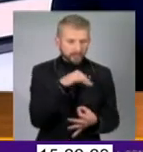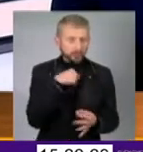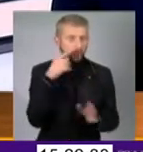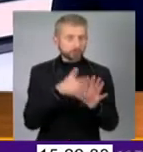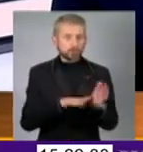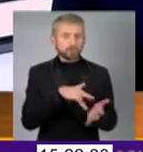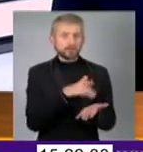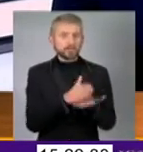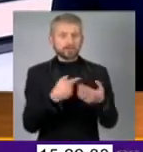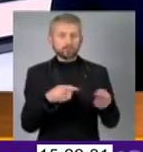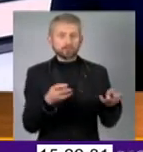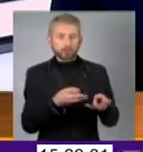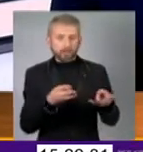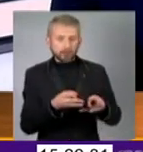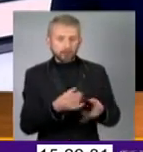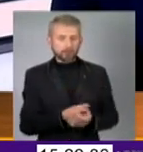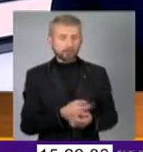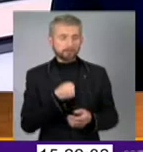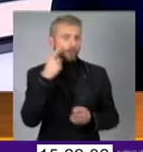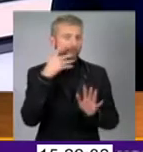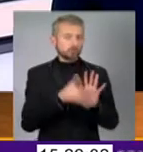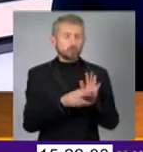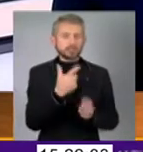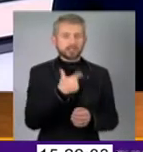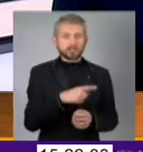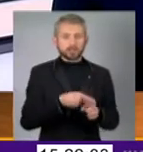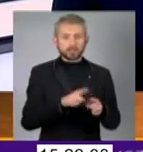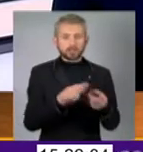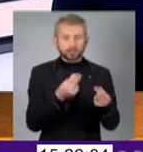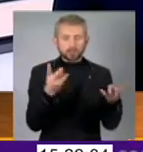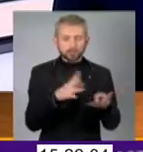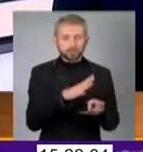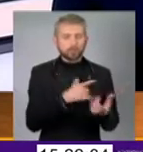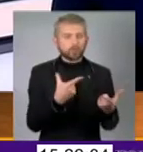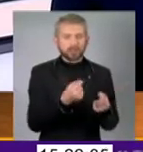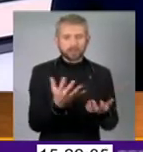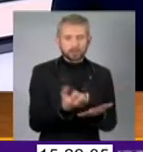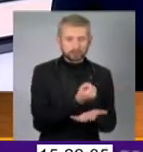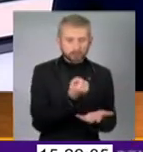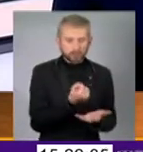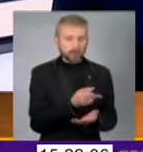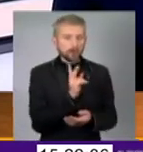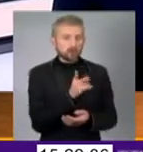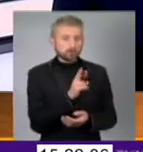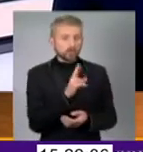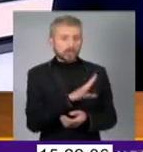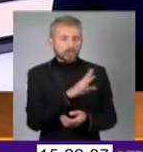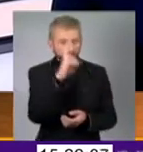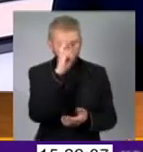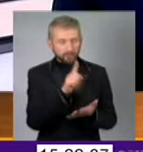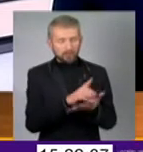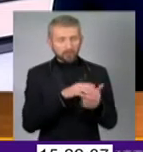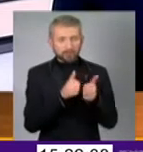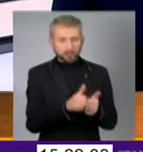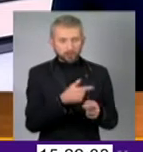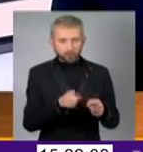що у міста є інші потреби. Ми розуміємо для себе, що ці кошти потрібно було десь залучати. Хто, як не держава, має стати партнером в